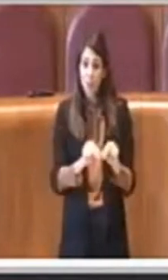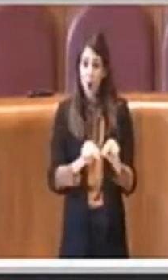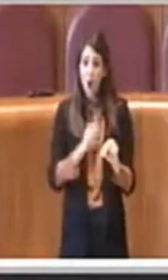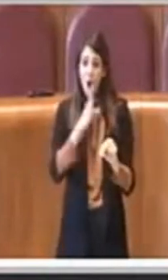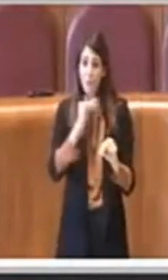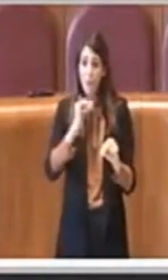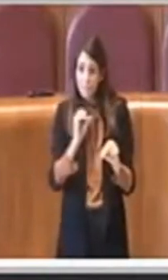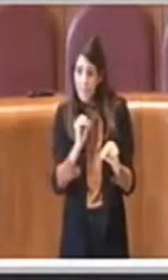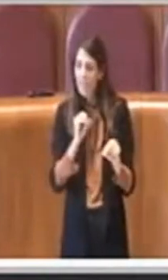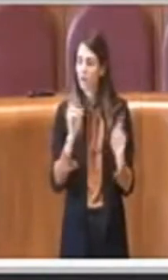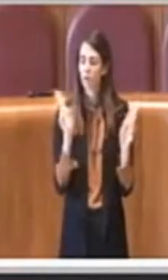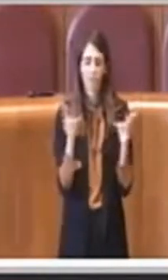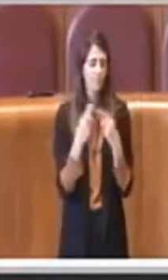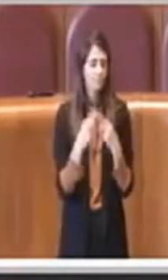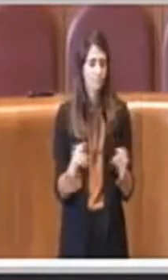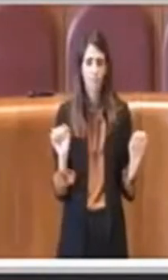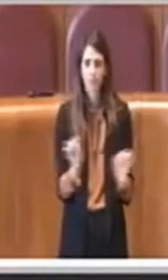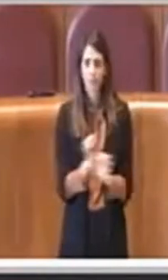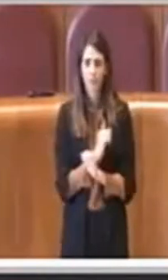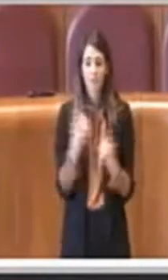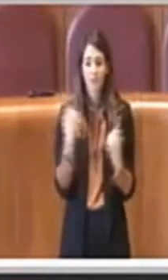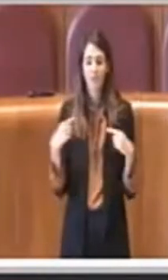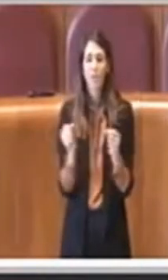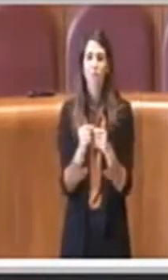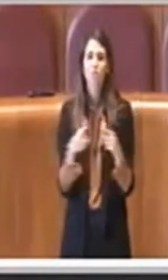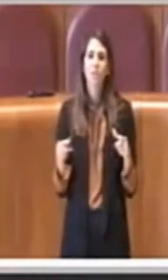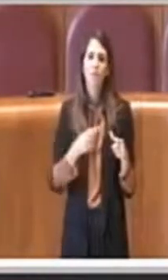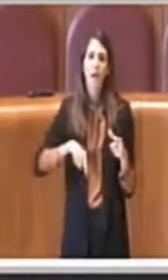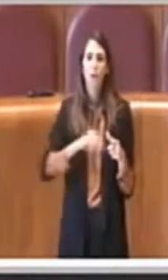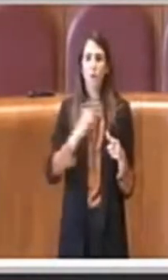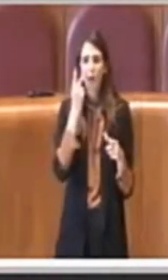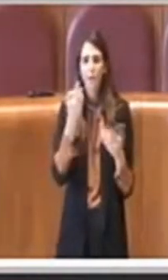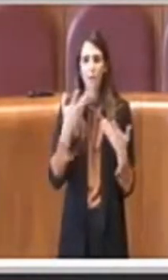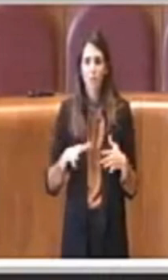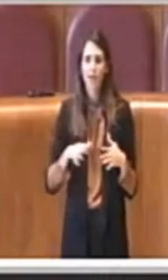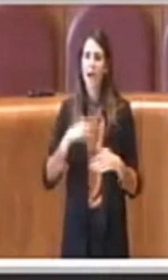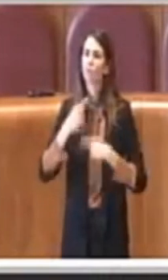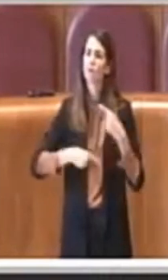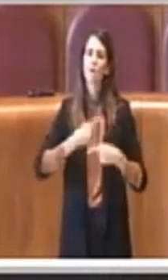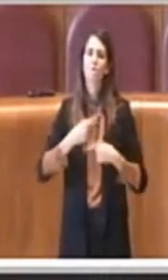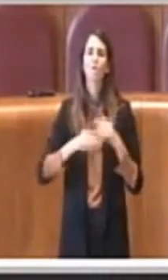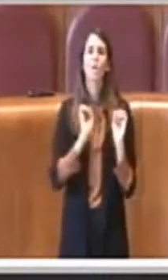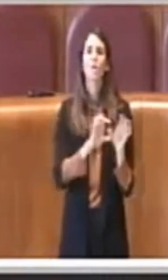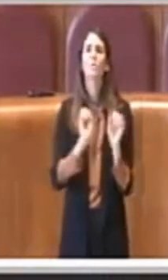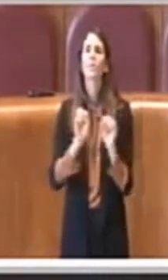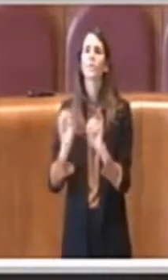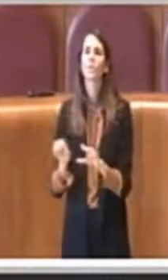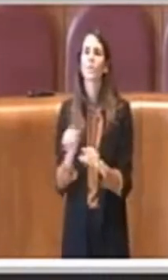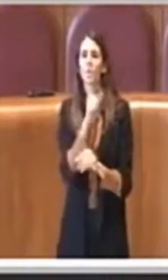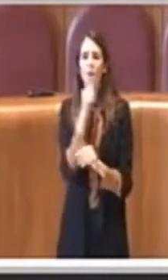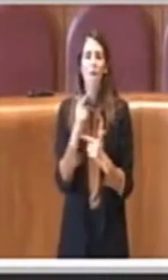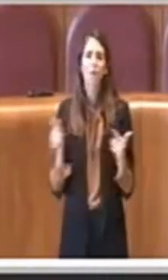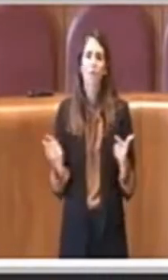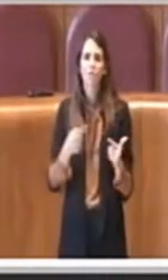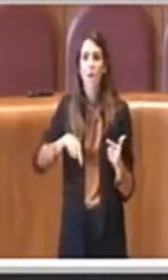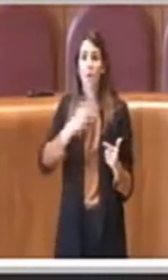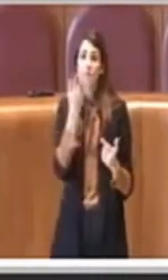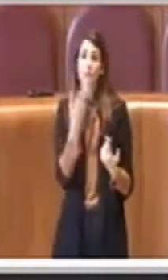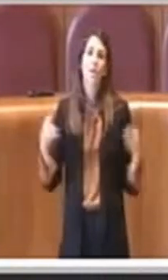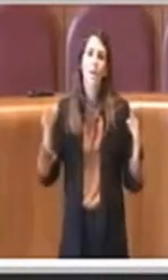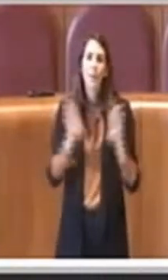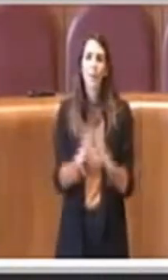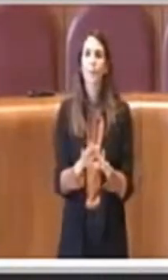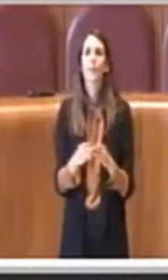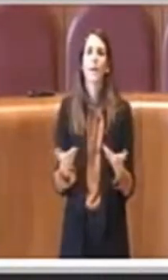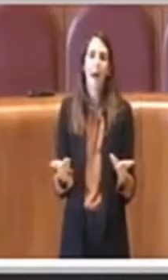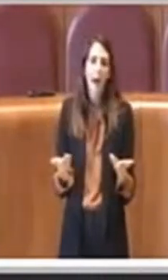Questa è la città che noi abbiamo trovato, questo è un ciclo di rifiuti inesistente che noi abbiamo trovato, lo vorremmo chiudere, Presidente, ci